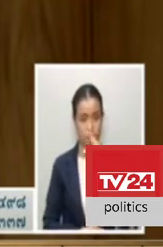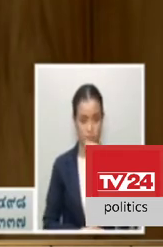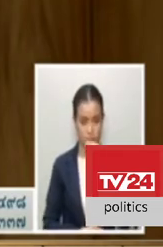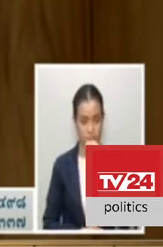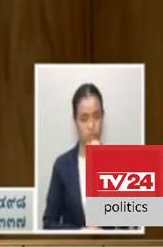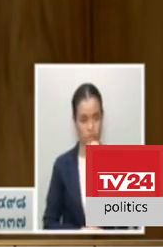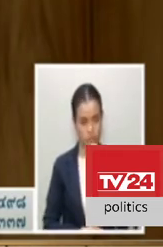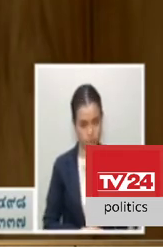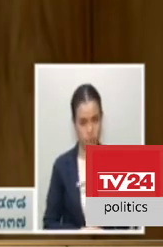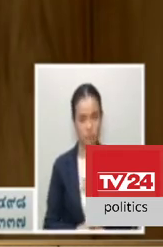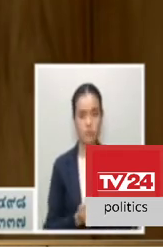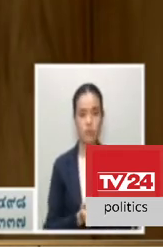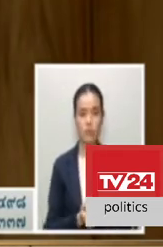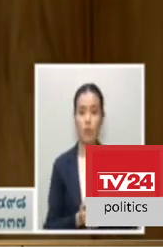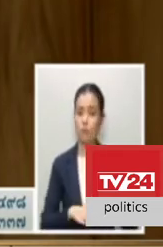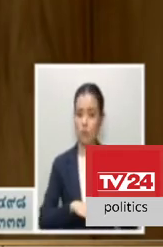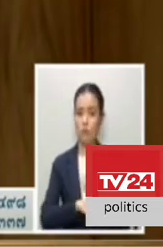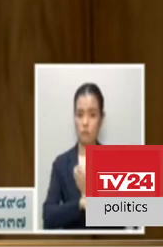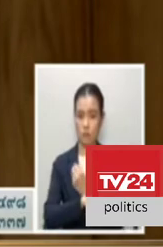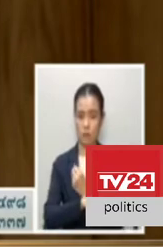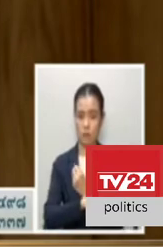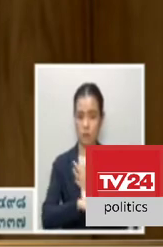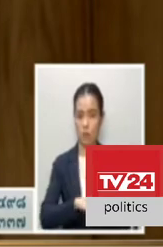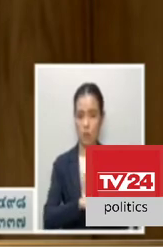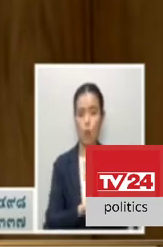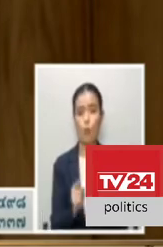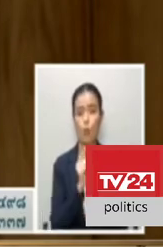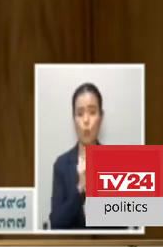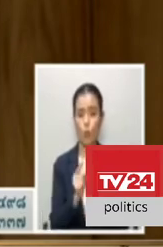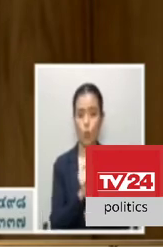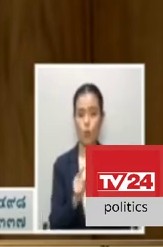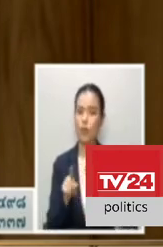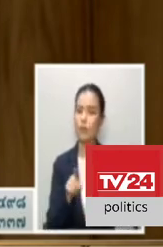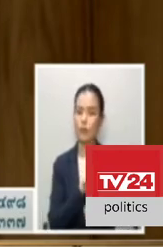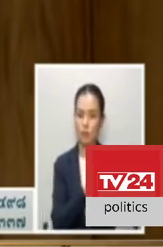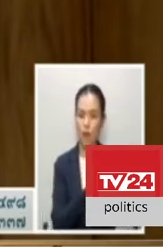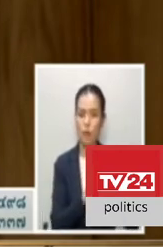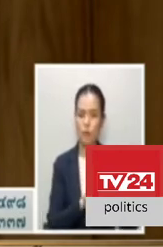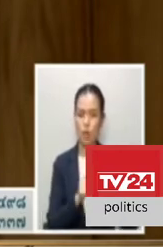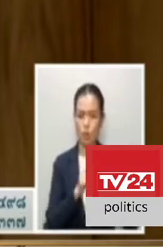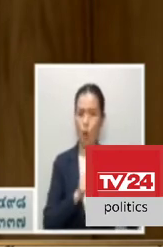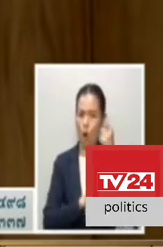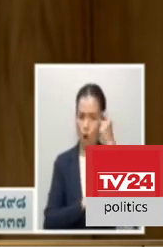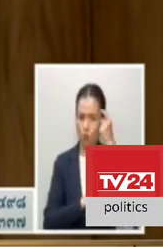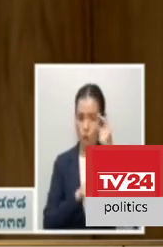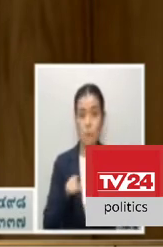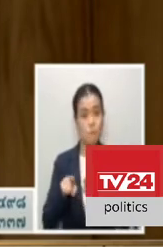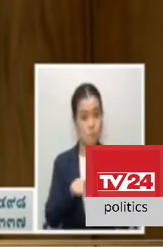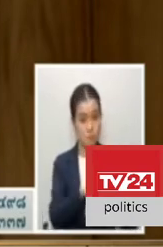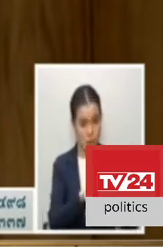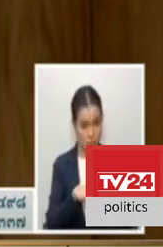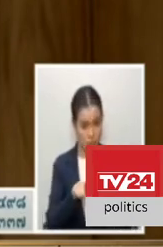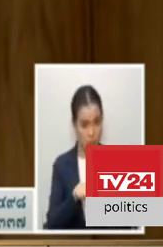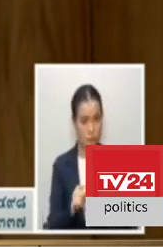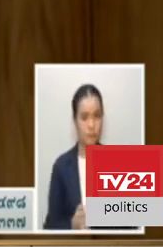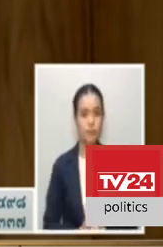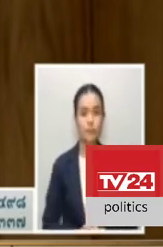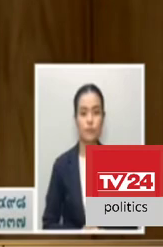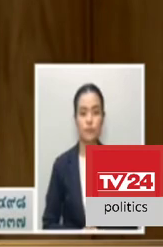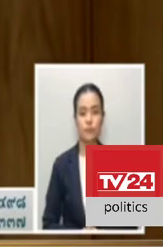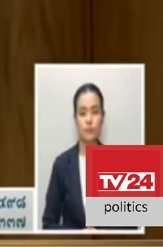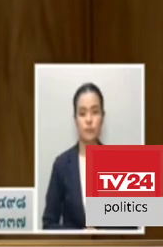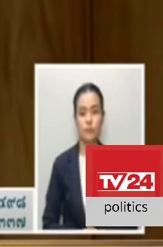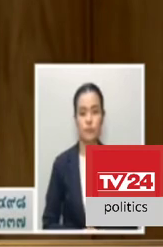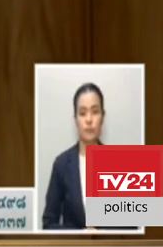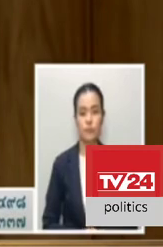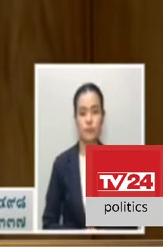ว่าด้านการเมืองก็คุยกันในหลายเรื่องที่มีความสนใจร่วมกันนะครับก็จ